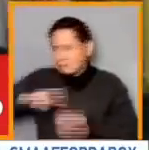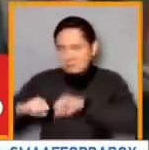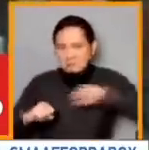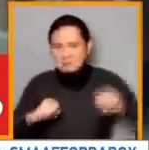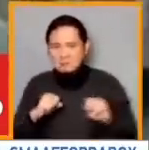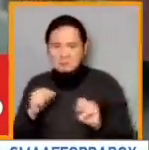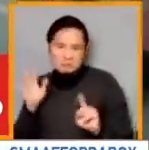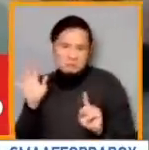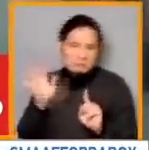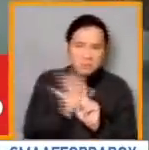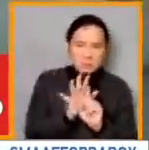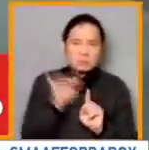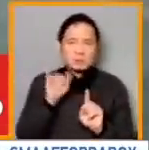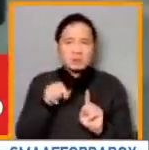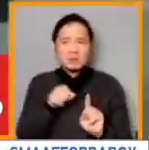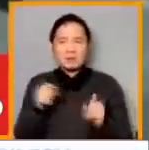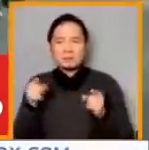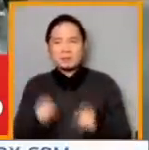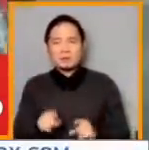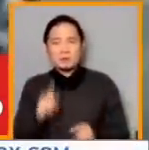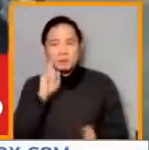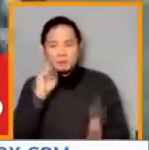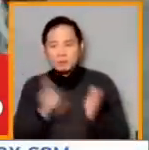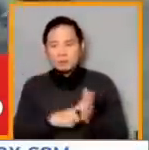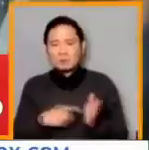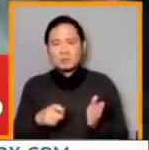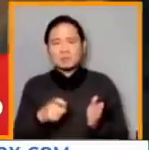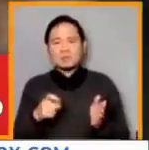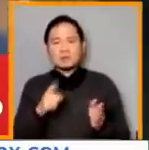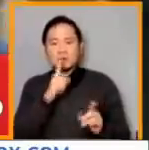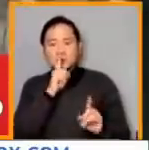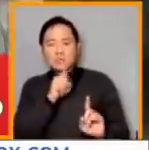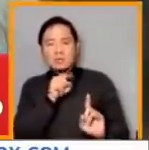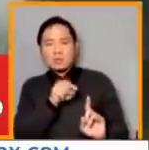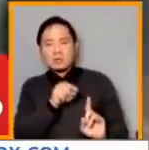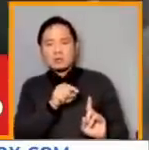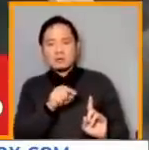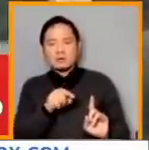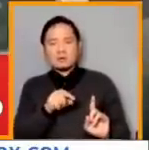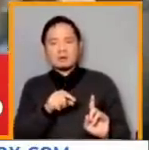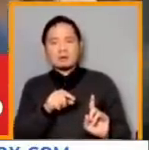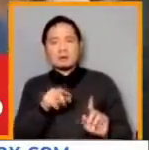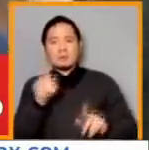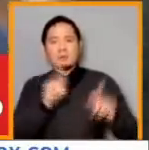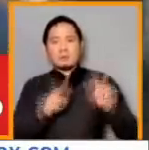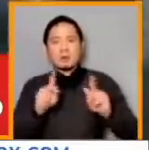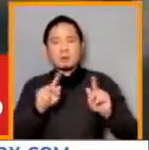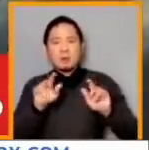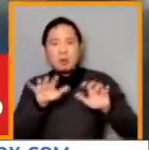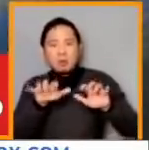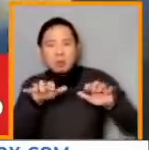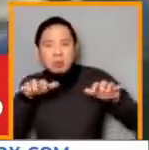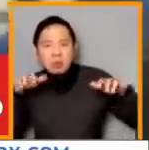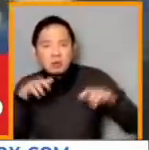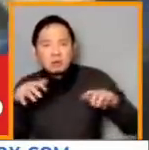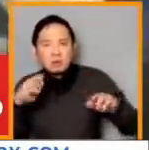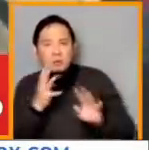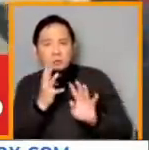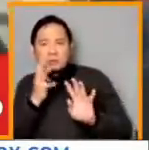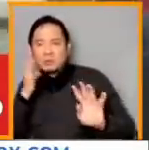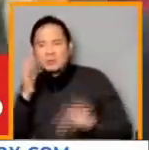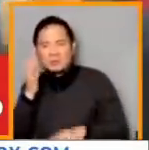yan. Eh nakikita natin, umuurong nang umuurong yung mga pasahero para lang, katulad nito, halimbawa, ayan,